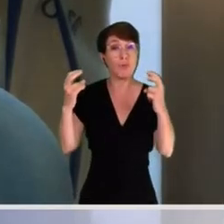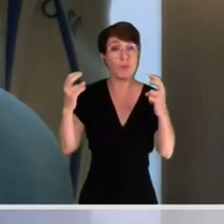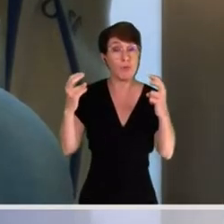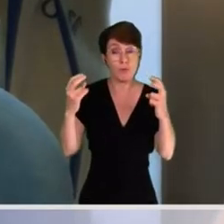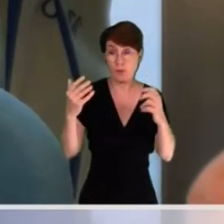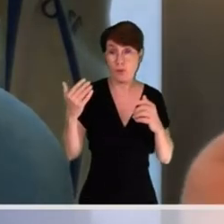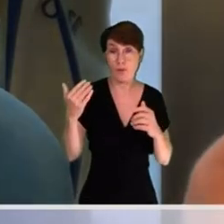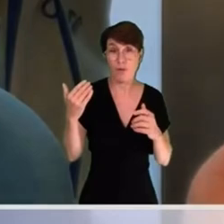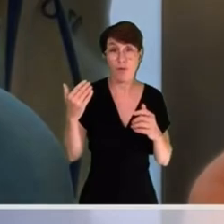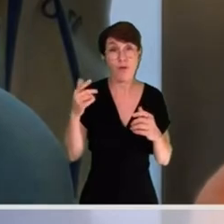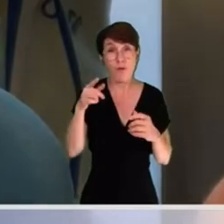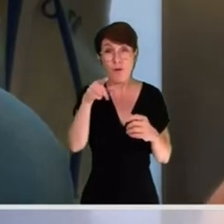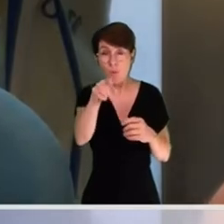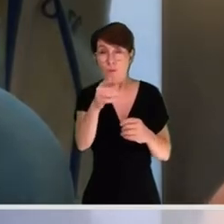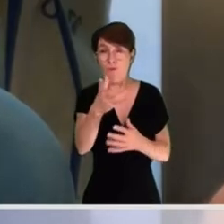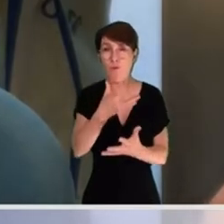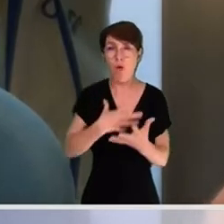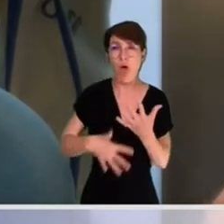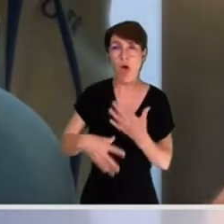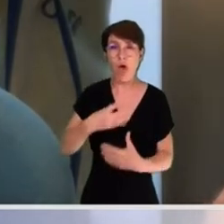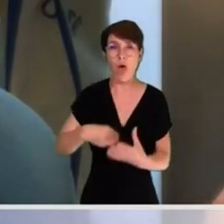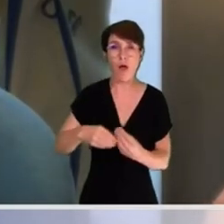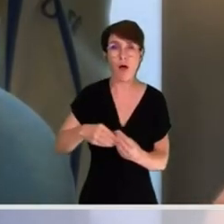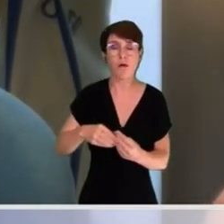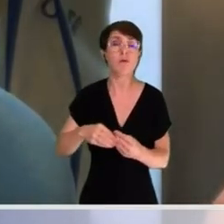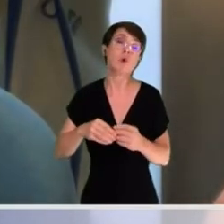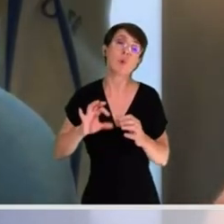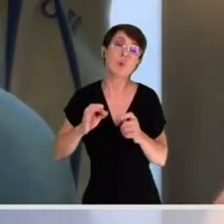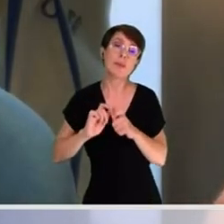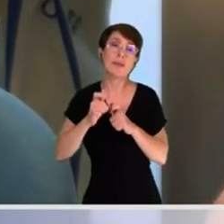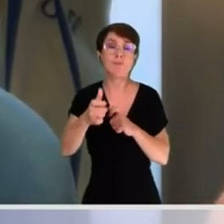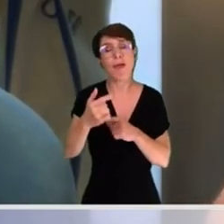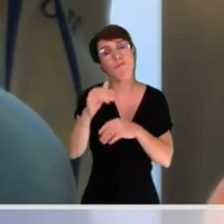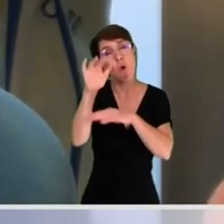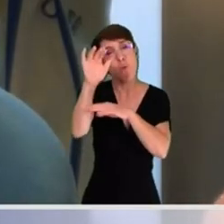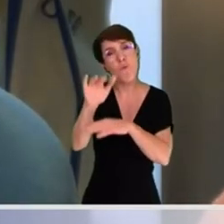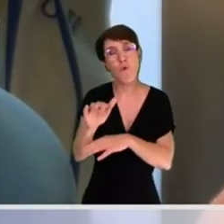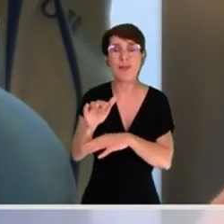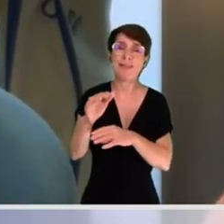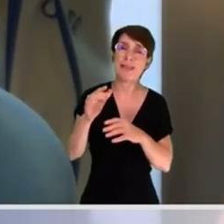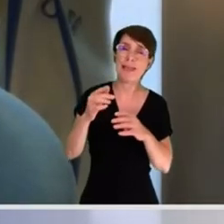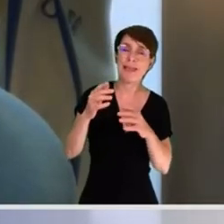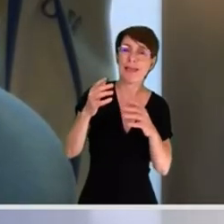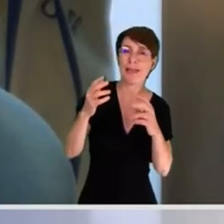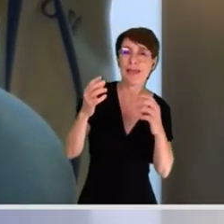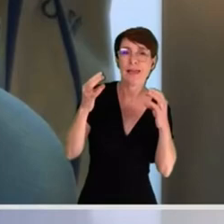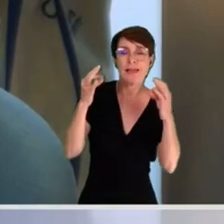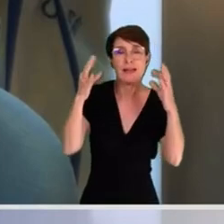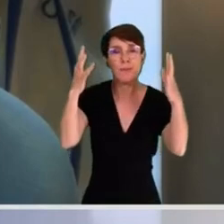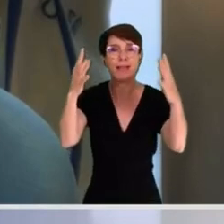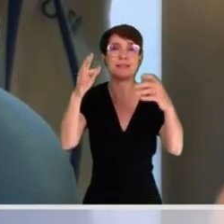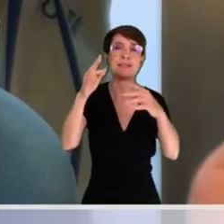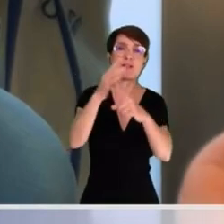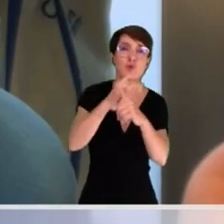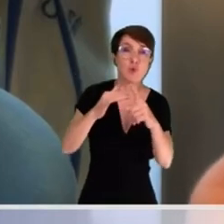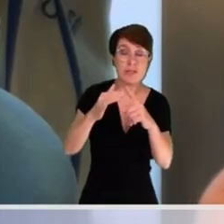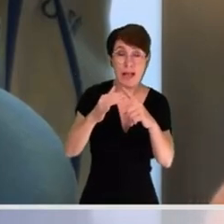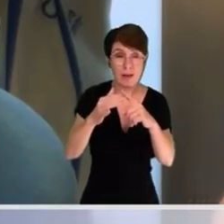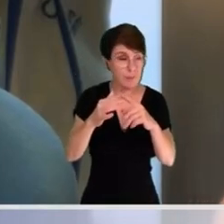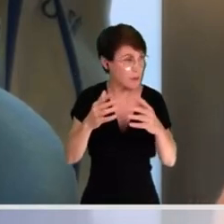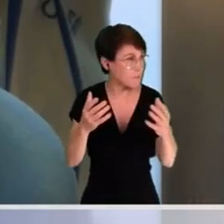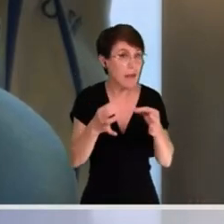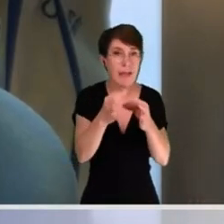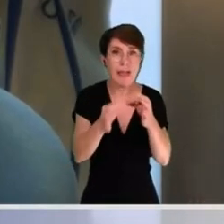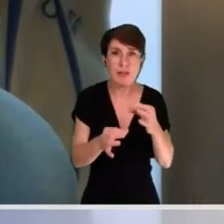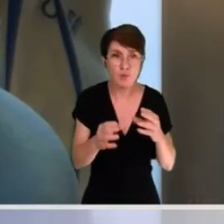plaidé, vous l'aviez camouflée derrière ce bouclier, dont il reste dans ce compte administratif très peu de choses